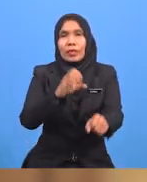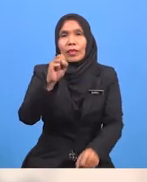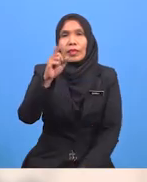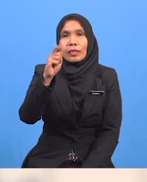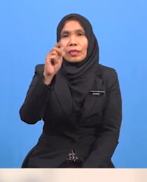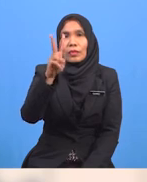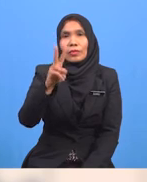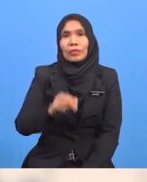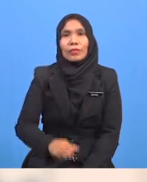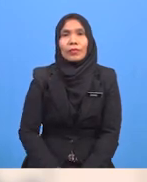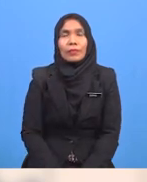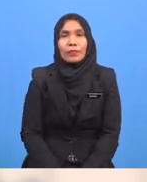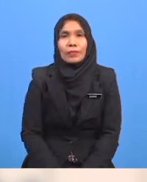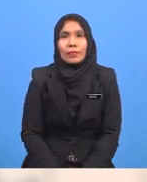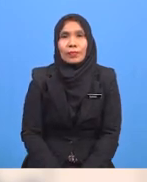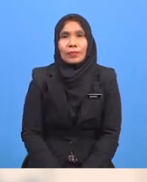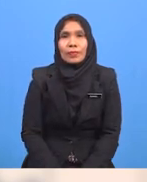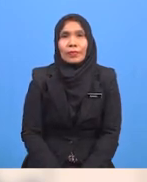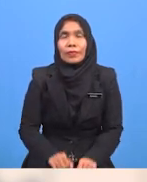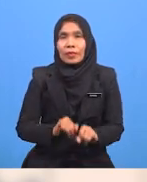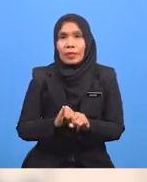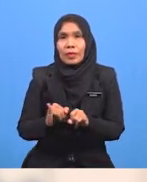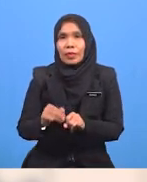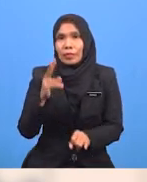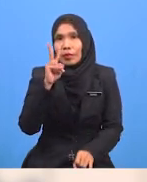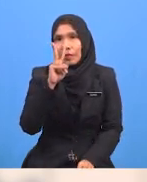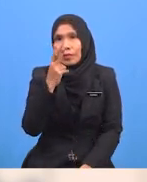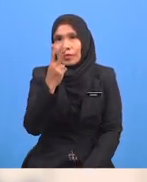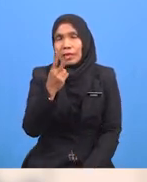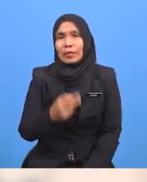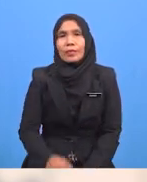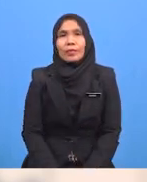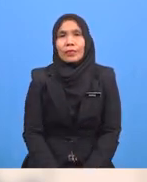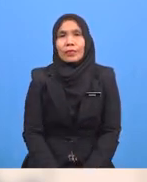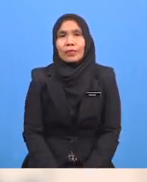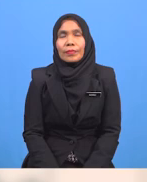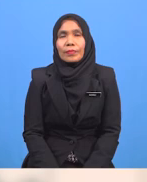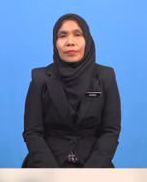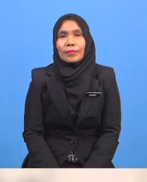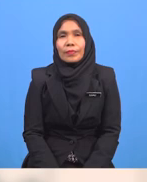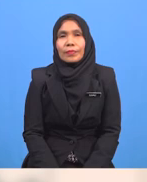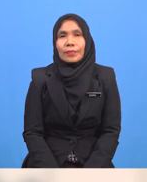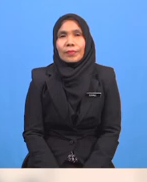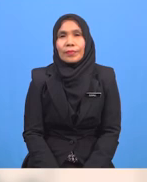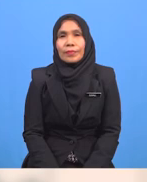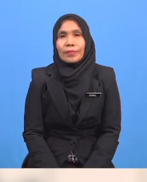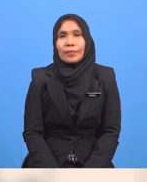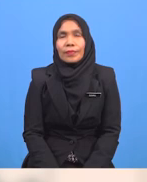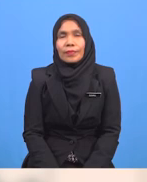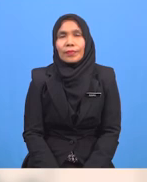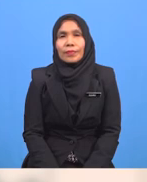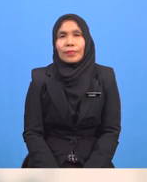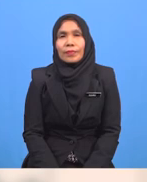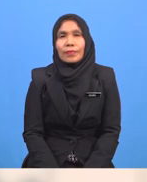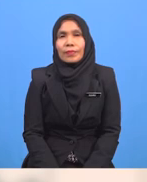yuk Hai jika kita perhatikan jarak diantara dinding kolam SD dan ujung